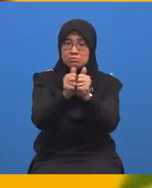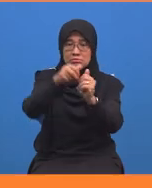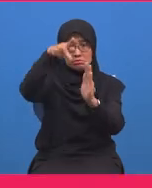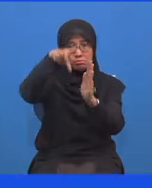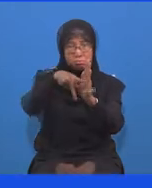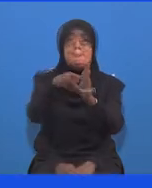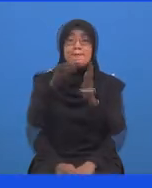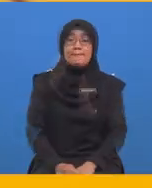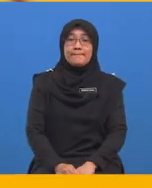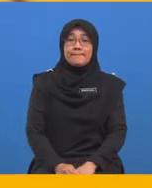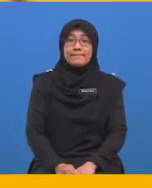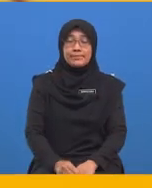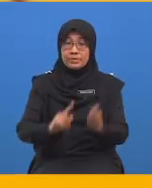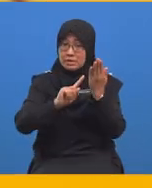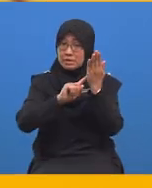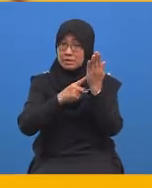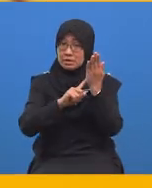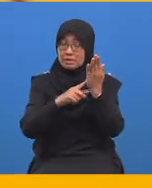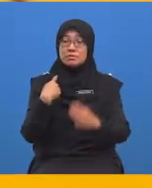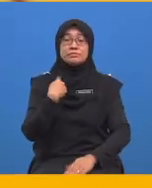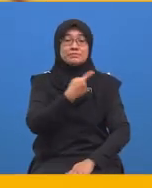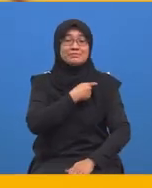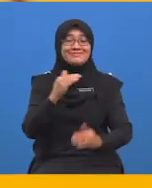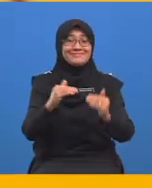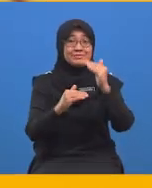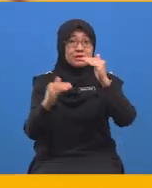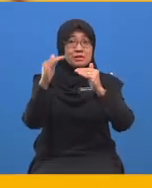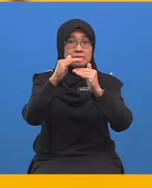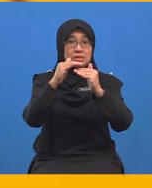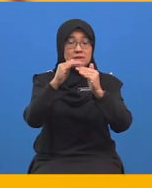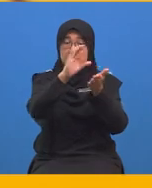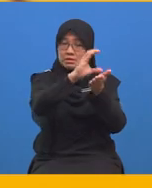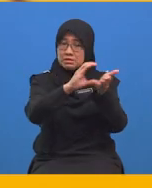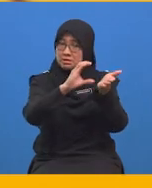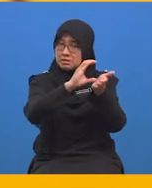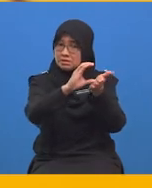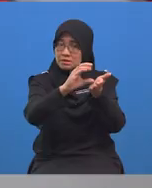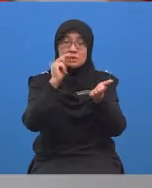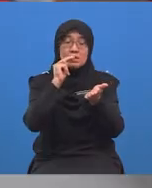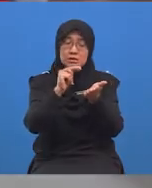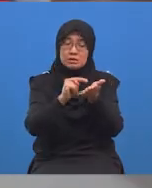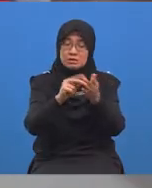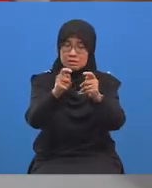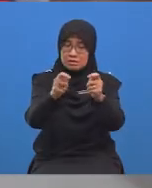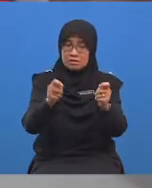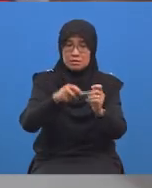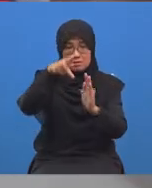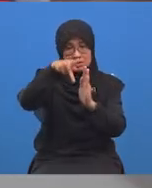perpuluhan. Mula-mula, kita bina carta nilai tempat perpuluhan seperti berikut.